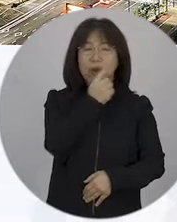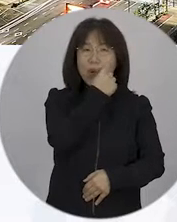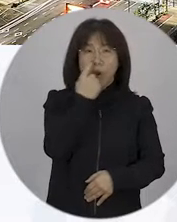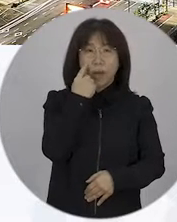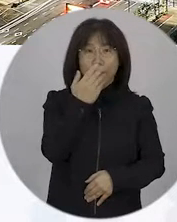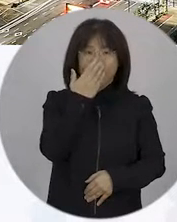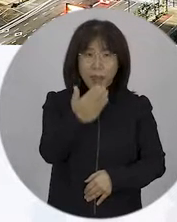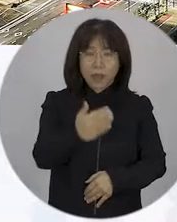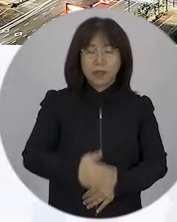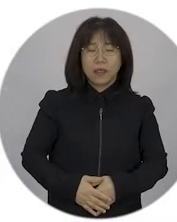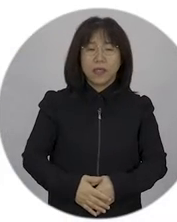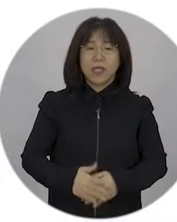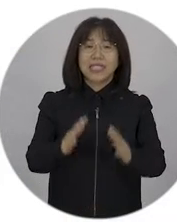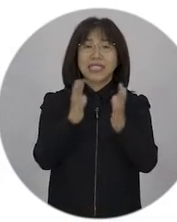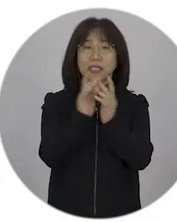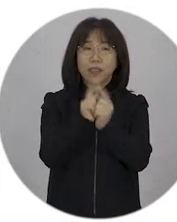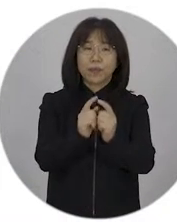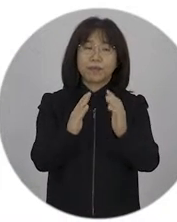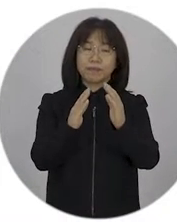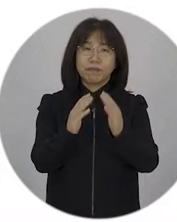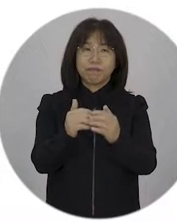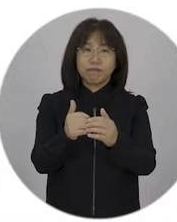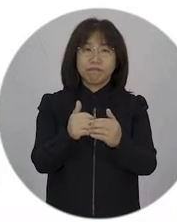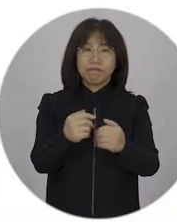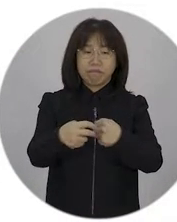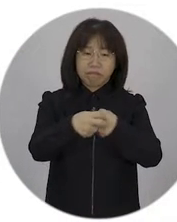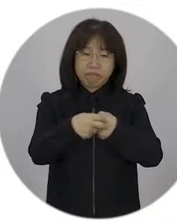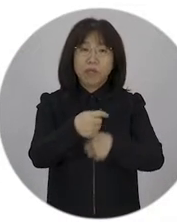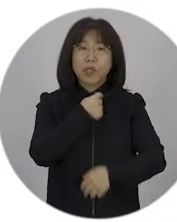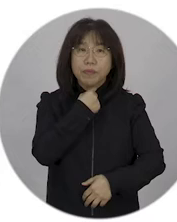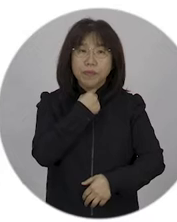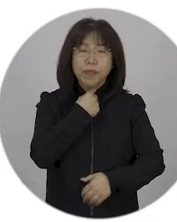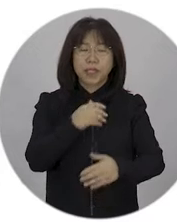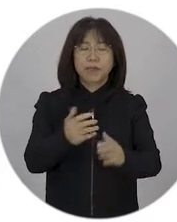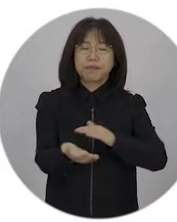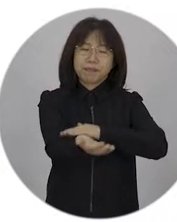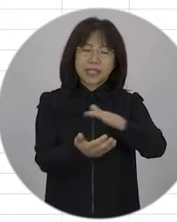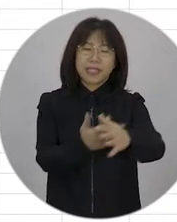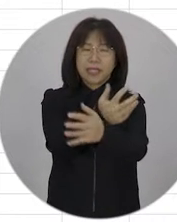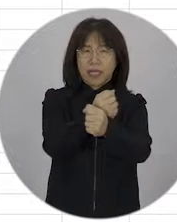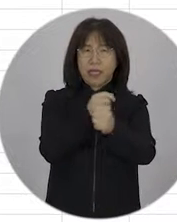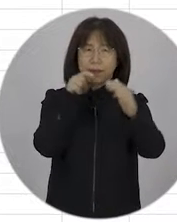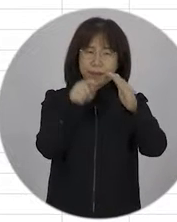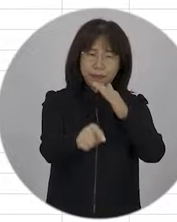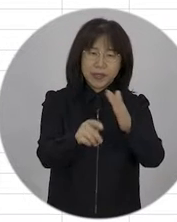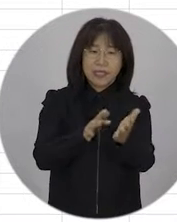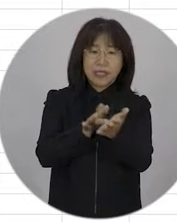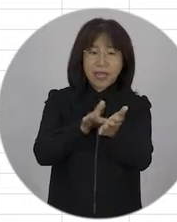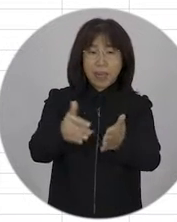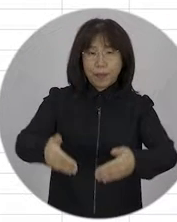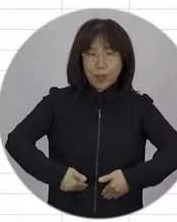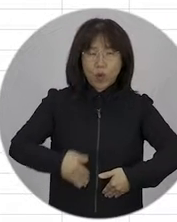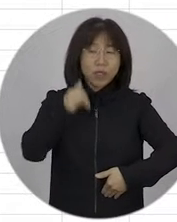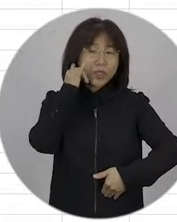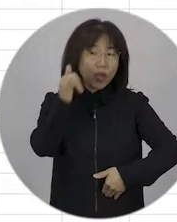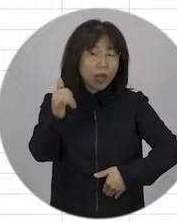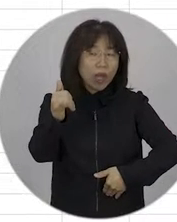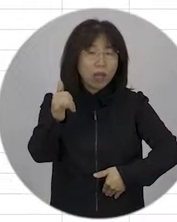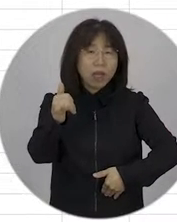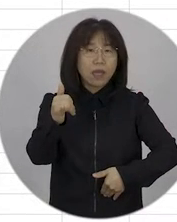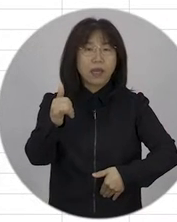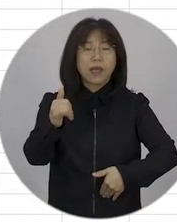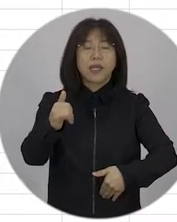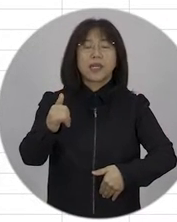있고 대면 진료가 필요하면 사전 예약을 하고 방문 할 수 있습니다 약 처방이 필요하면 전화 상담과